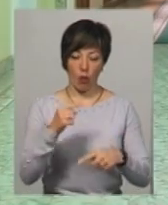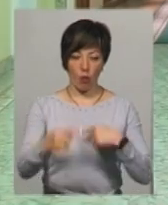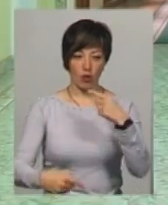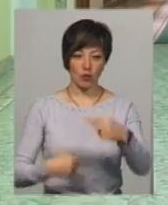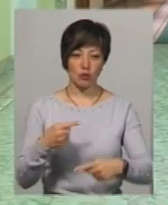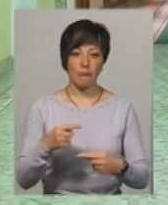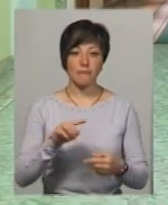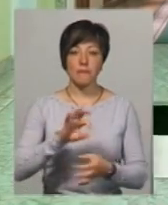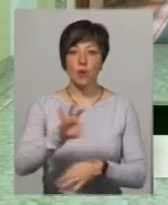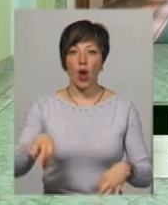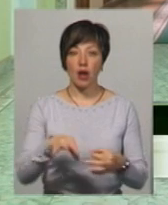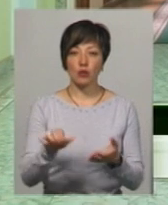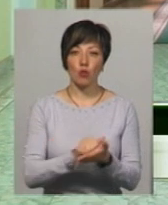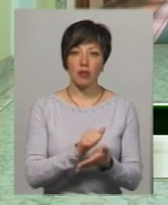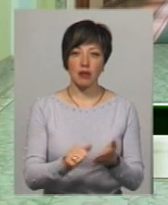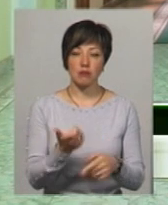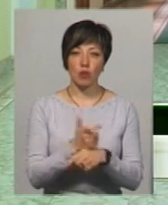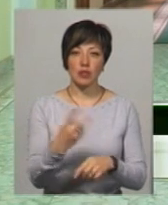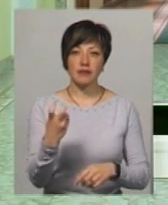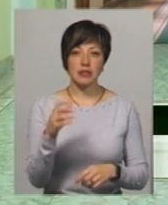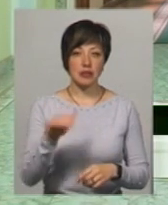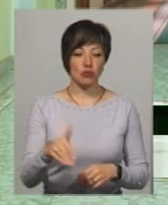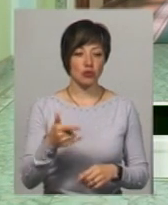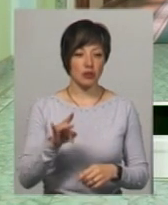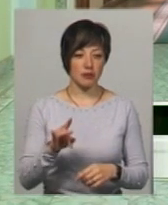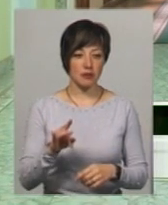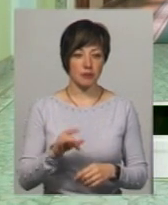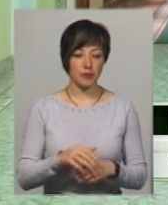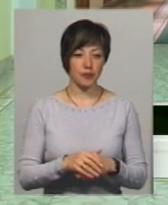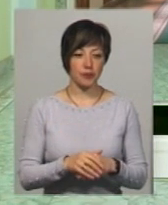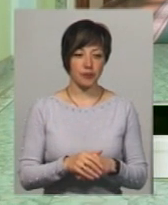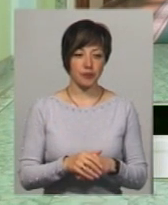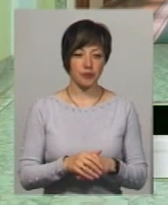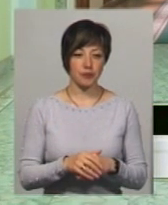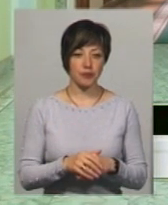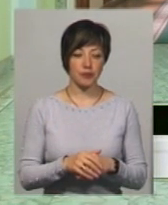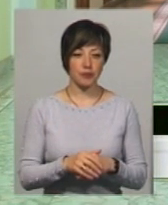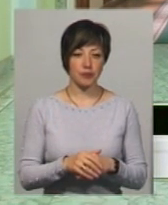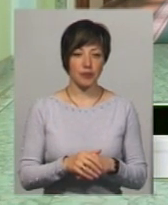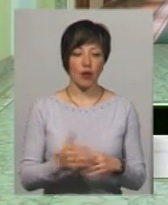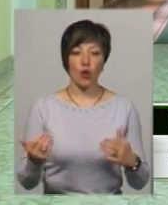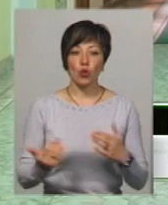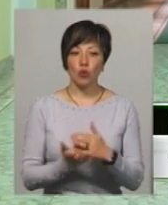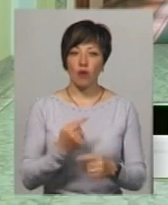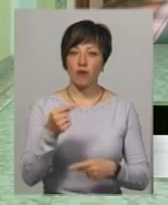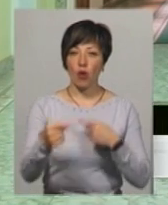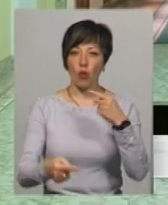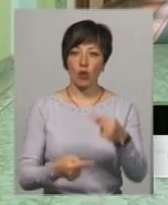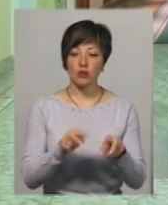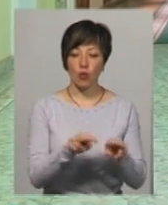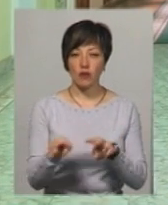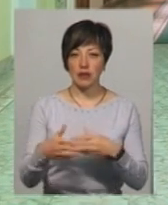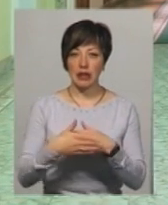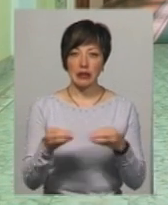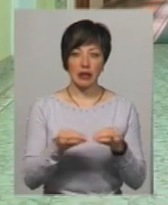Проектно-кошторисна документація понад 200 тисяч гривень. нове колесо огляду в районі